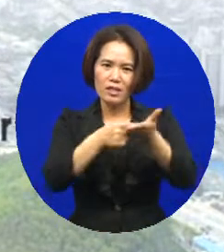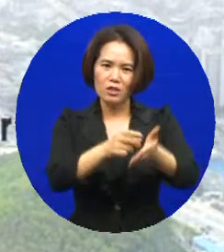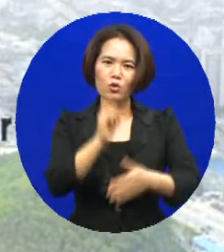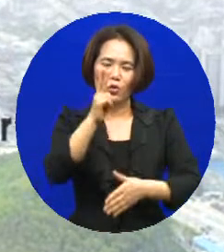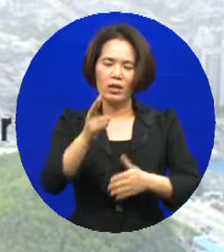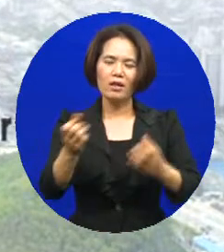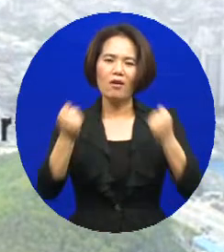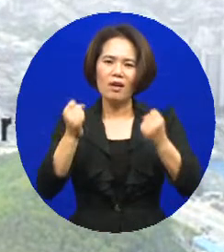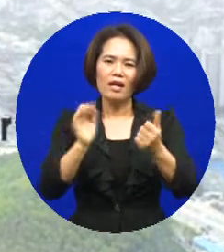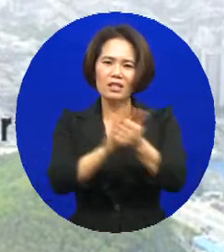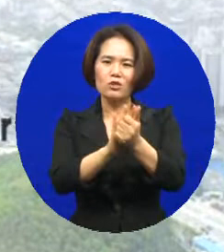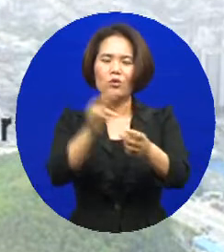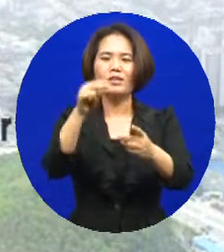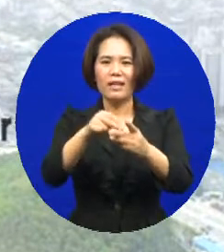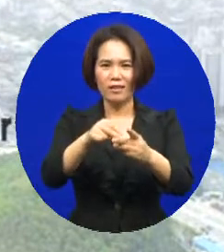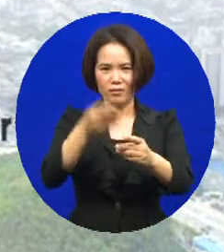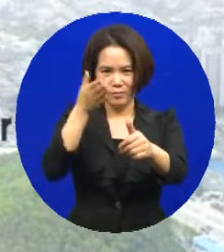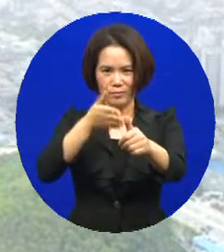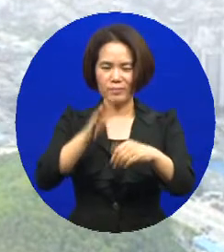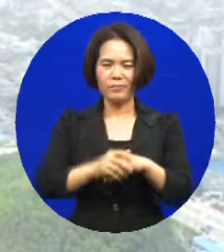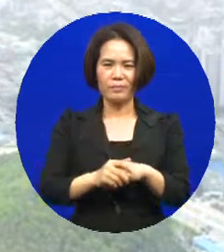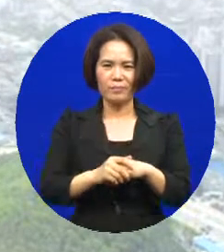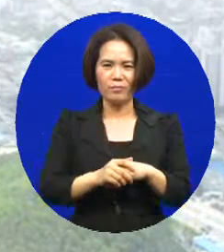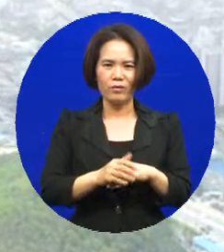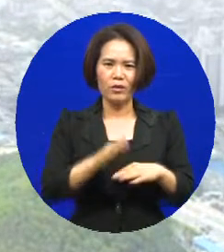신청은 용인시 건강가정지원센터로 하세요.